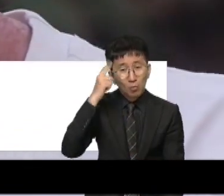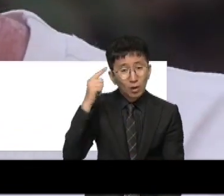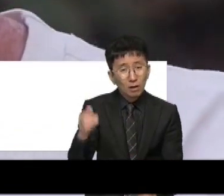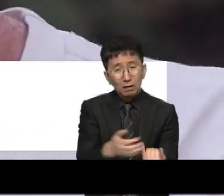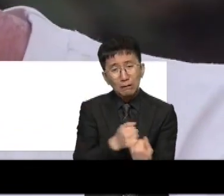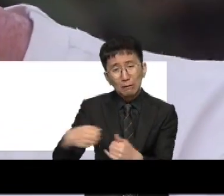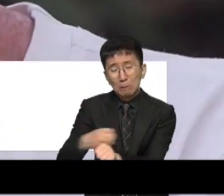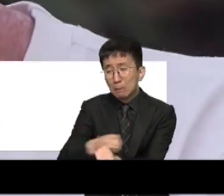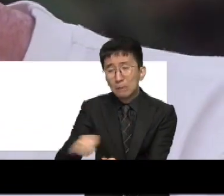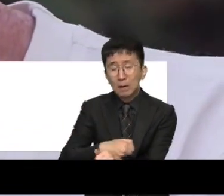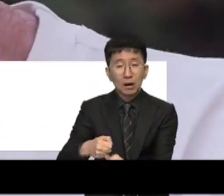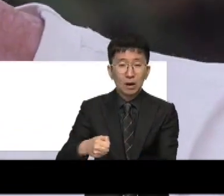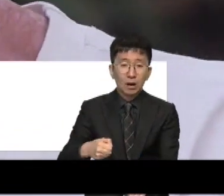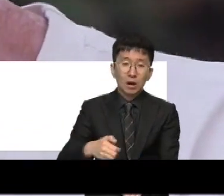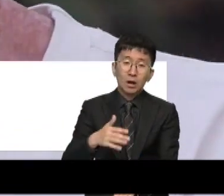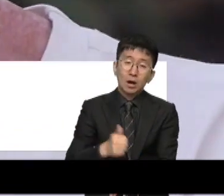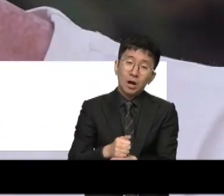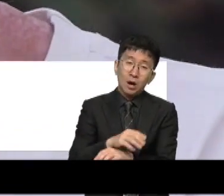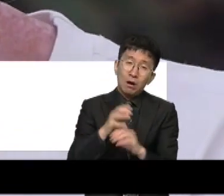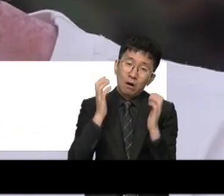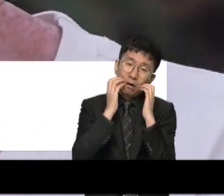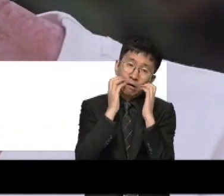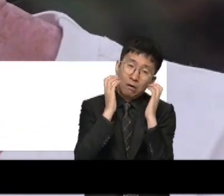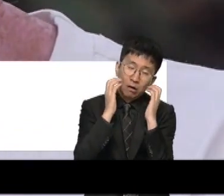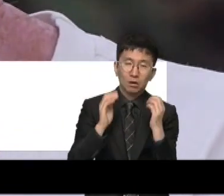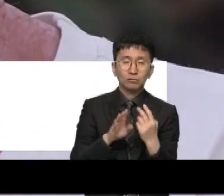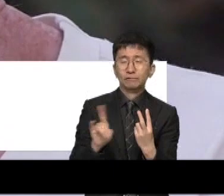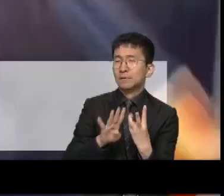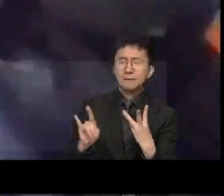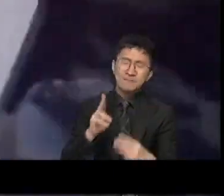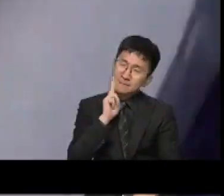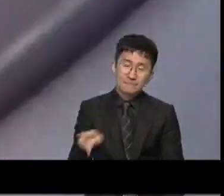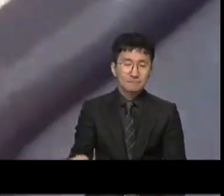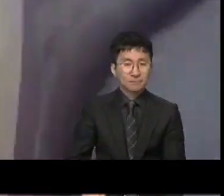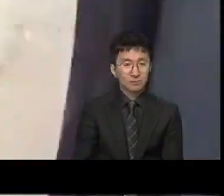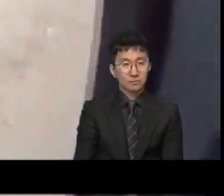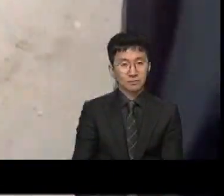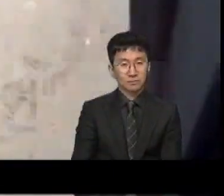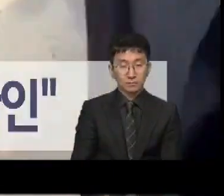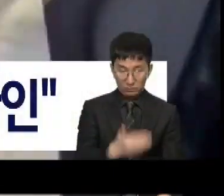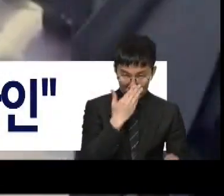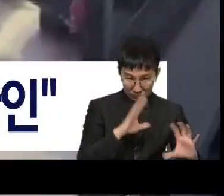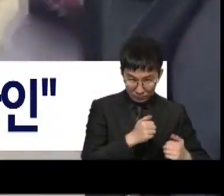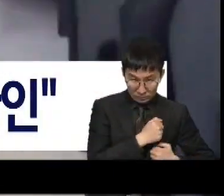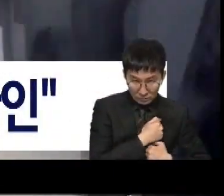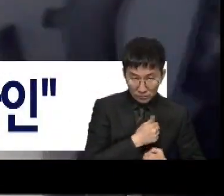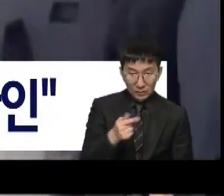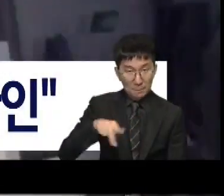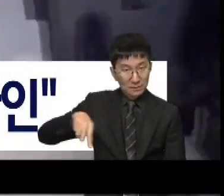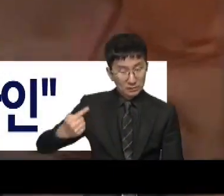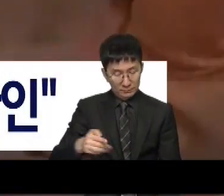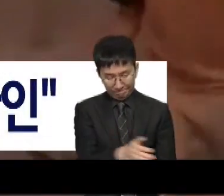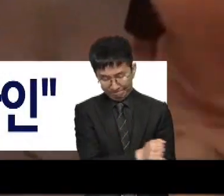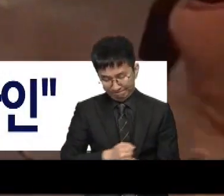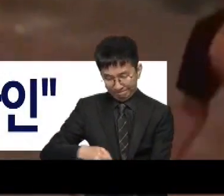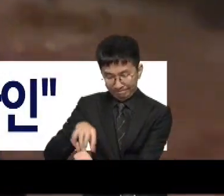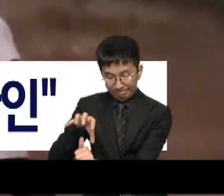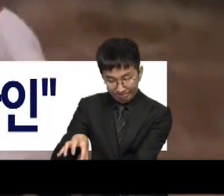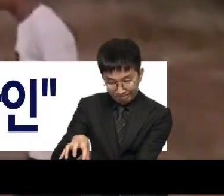Gaza, that is worse than death. 이스라엘군은 하마스가 억류 중인 인질